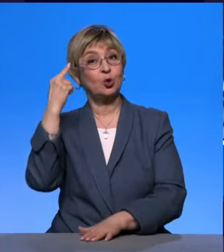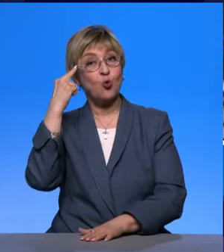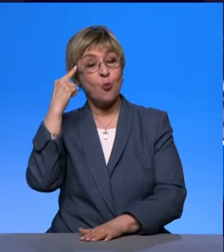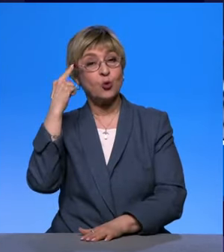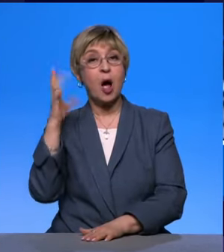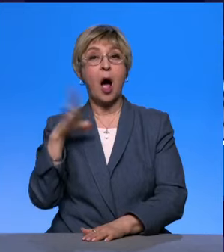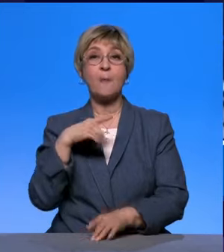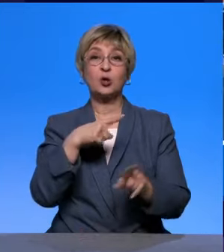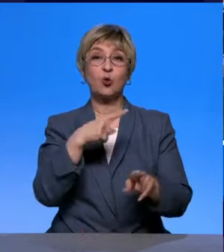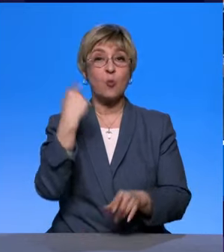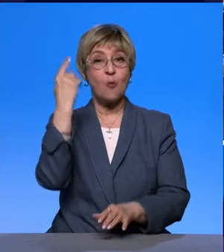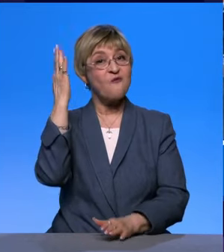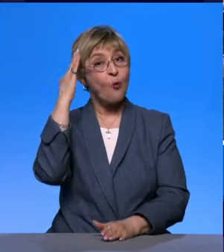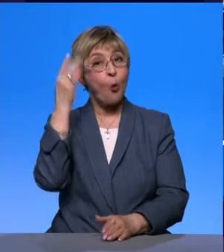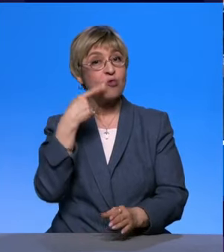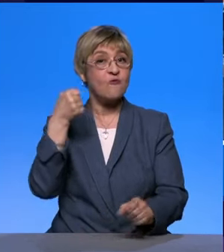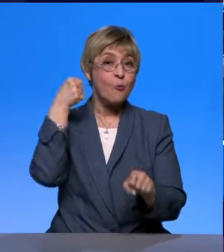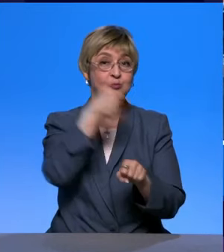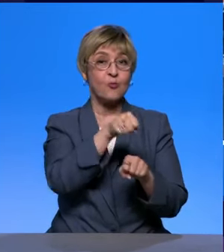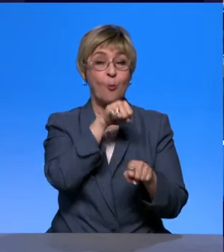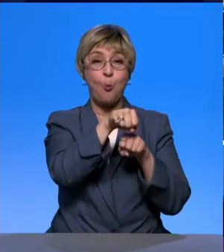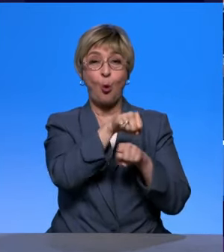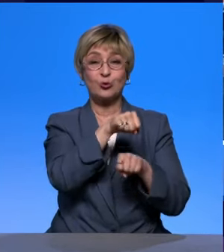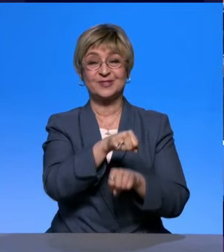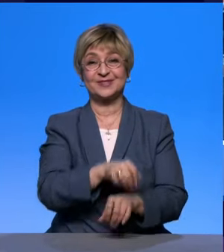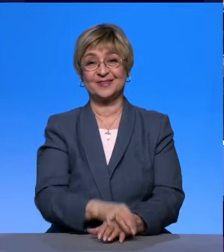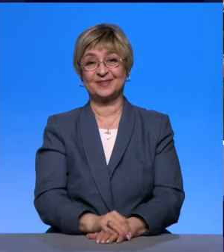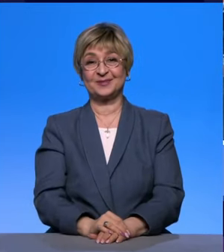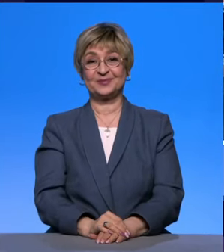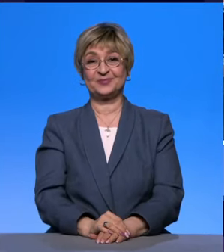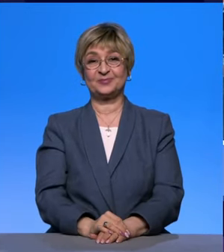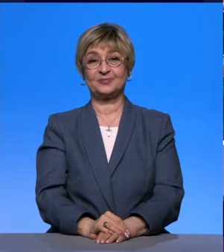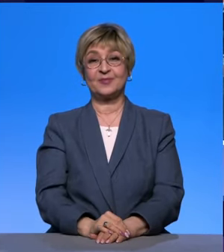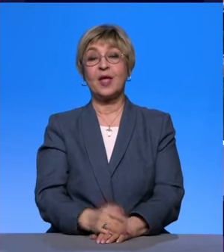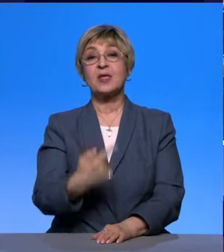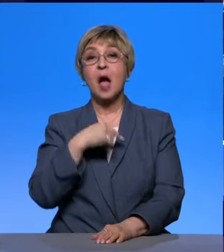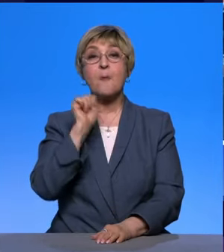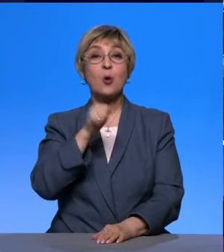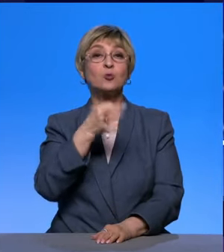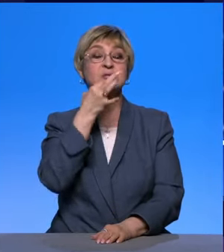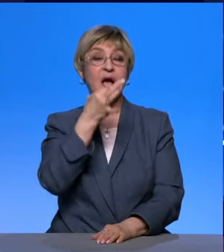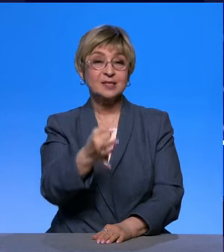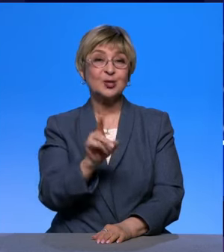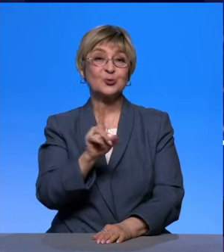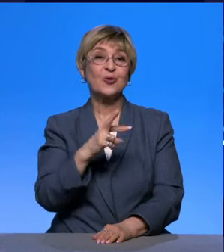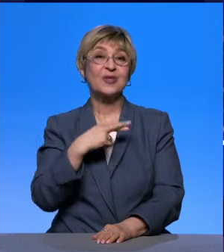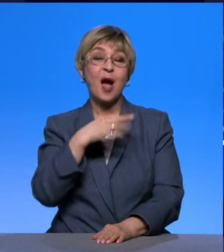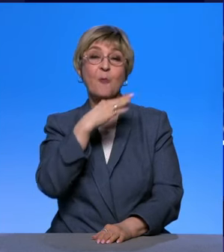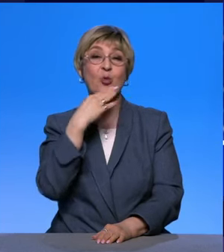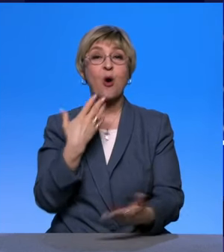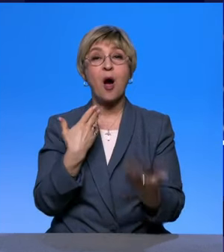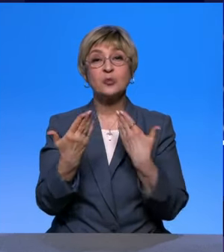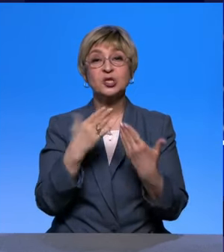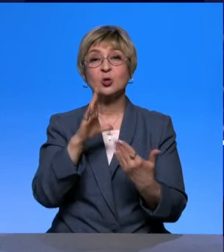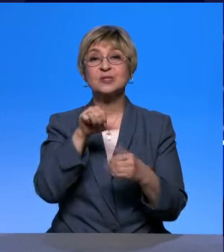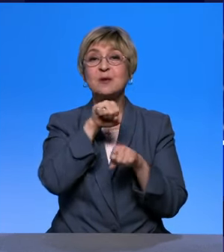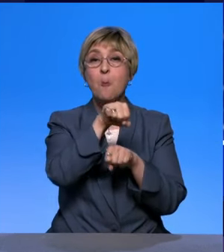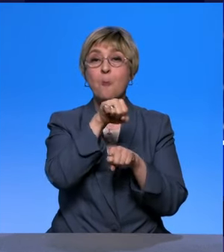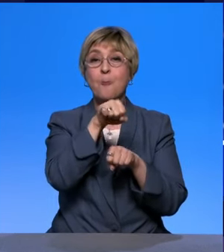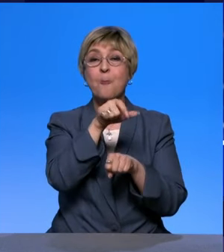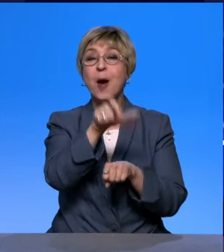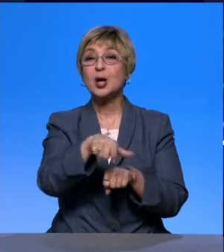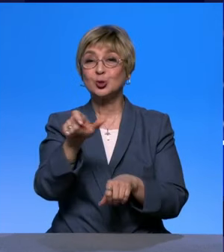Опыт судействия-то уже есть, да, теперь надо попробовать на ринге. Вообще, я могу сказать, что я много общаюсь с боксерами, и вот,